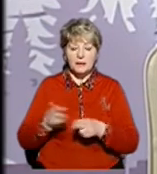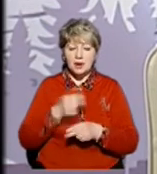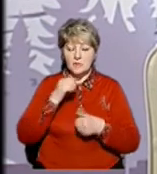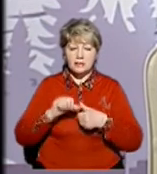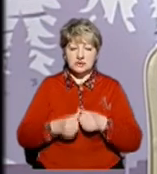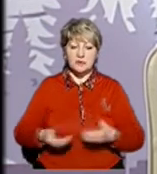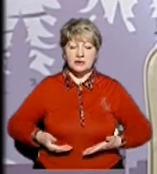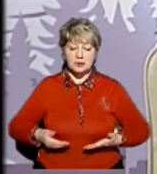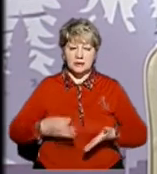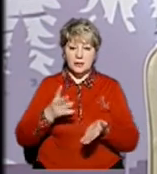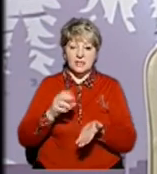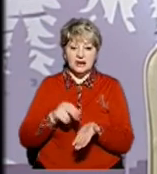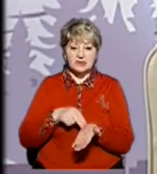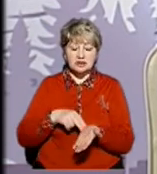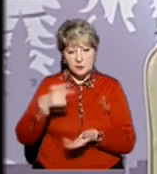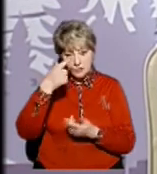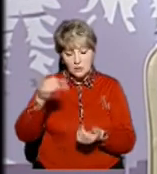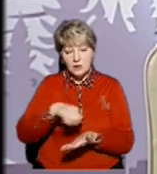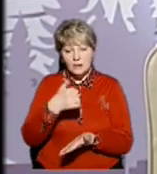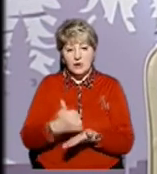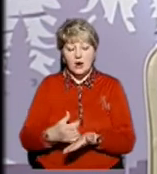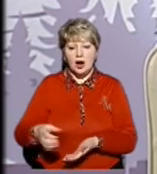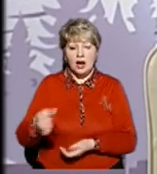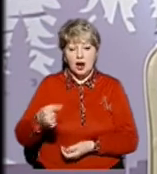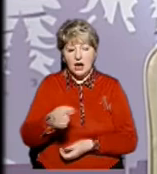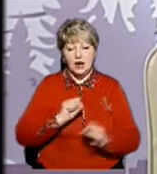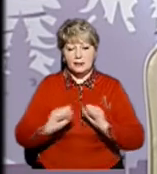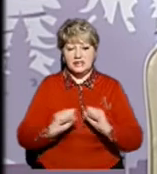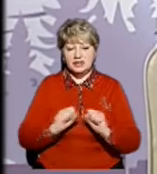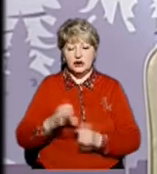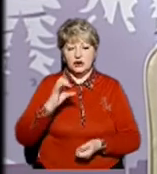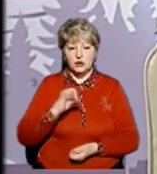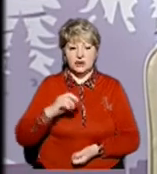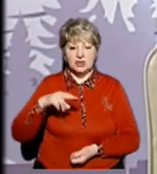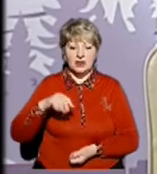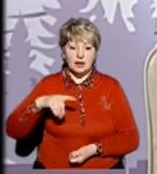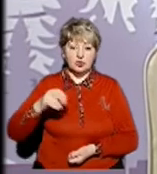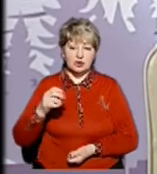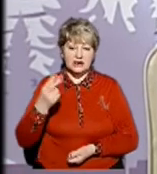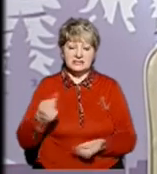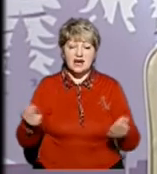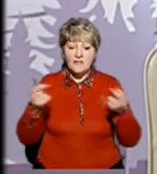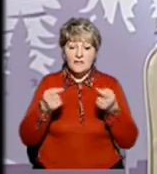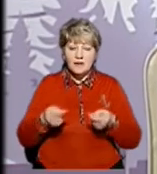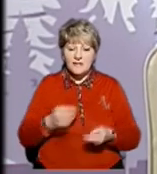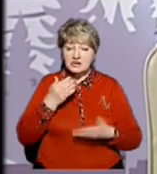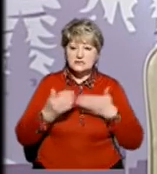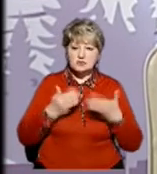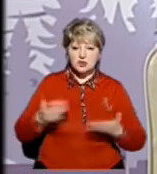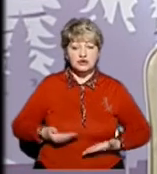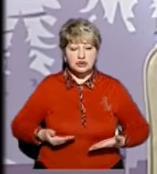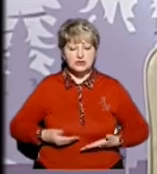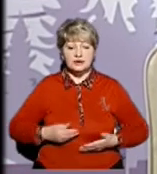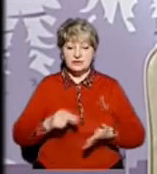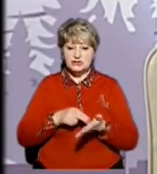постійне проживання на Черкащині. Про це повідомив голова Черкаської військової адміністрації Ігор Табурець. Відповідно, попит на житло в Черкасах